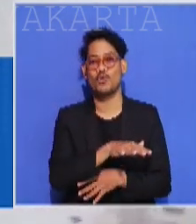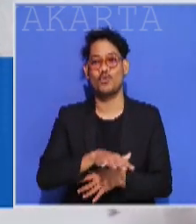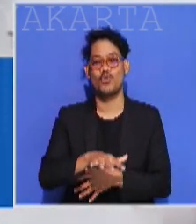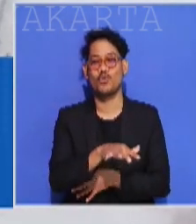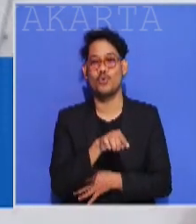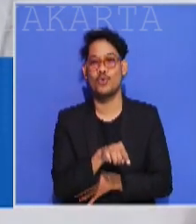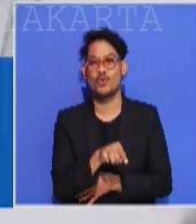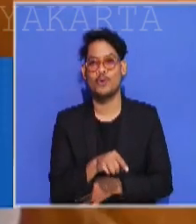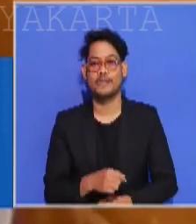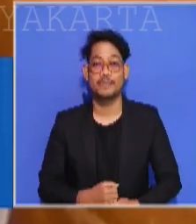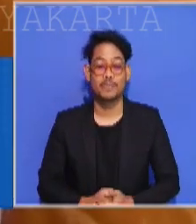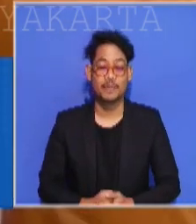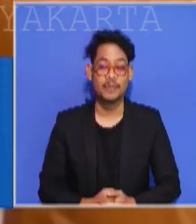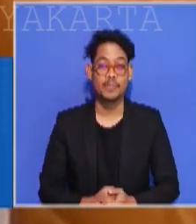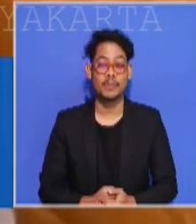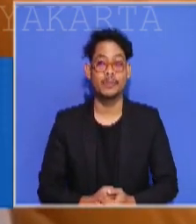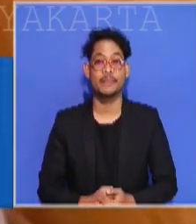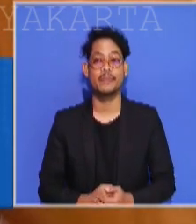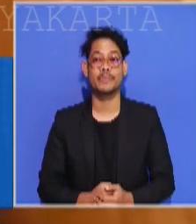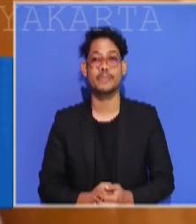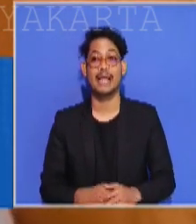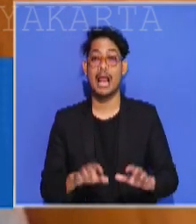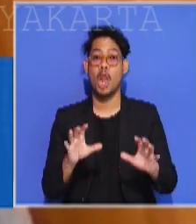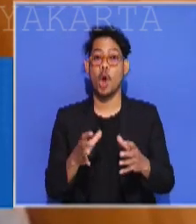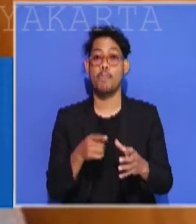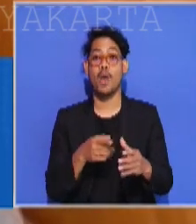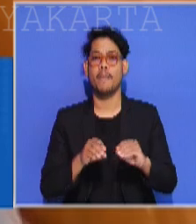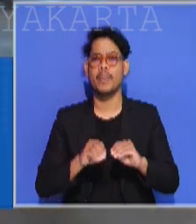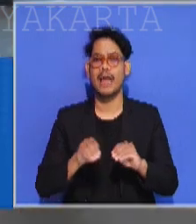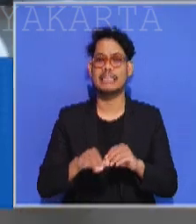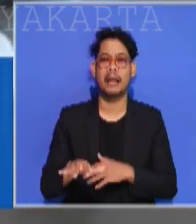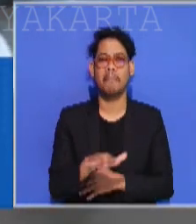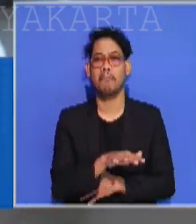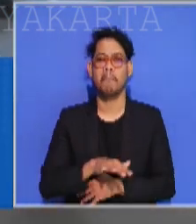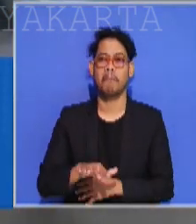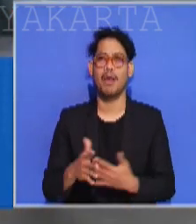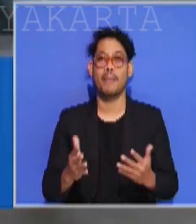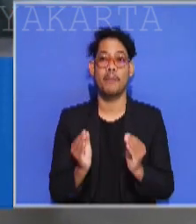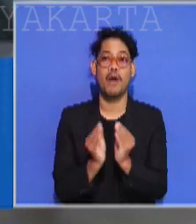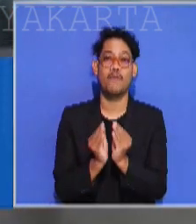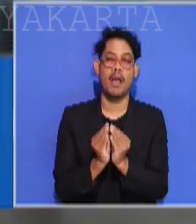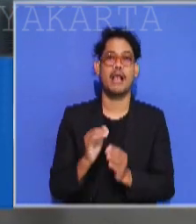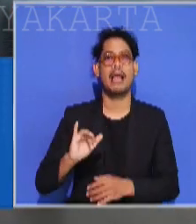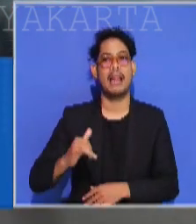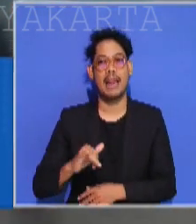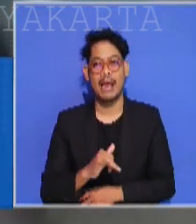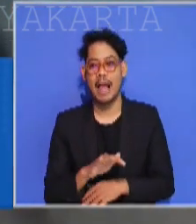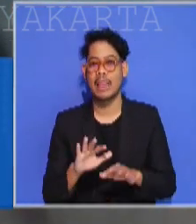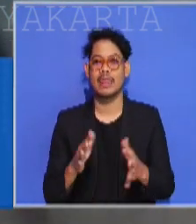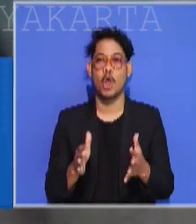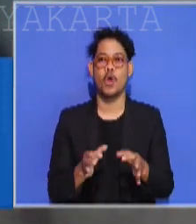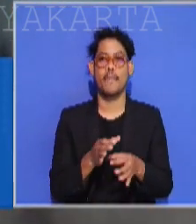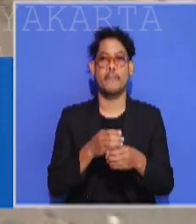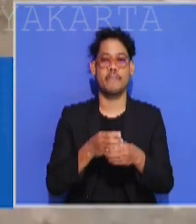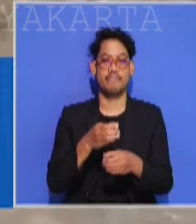Umbul Harjo. Kelempaan tani menika nanem brambet lan ngingah lele. Ing dasar talang plastik dipun sukani